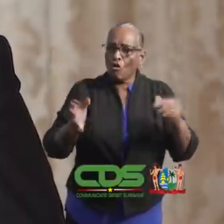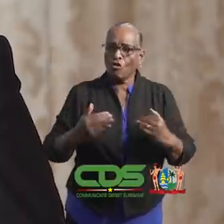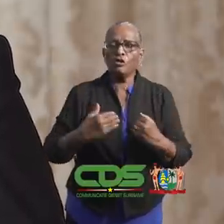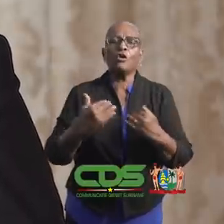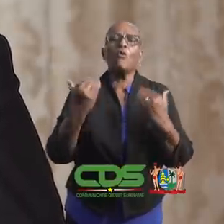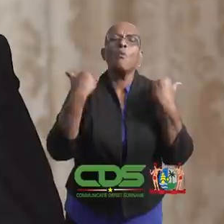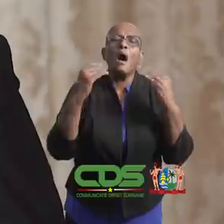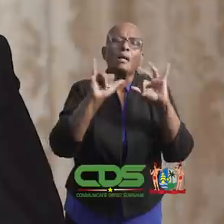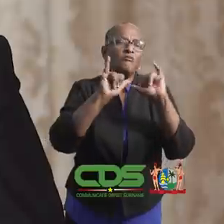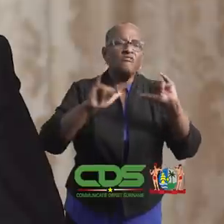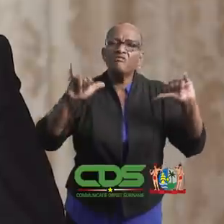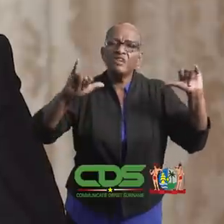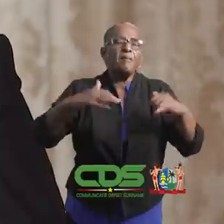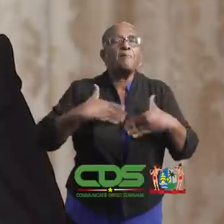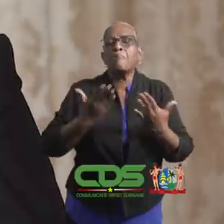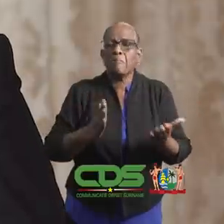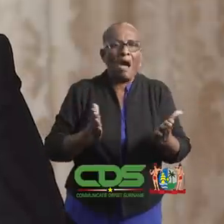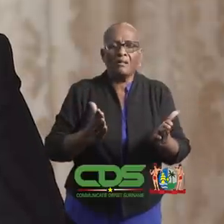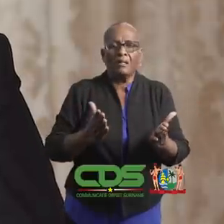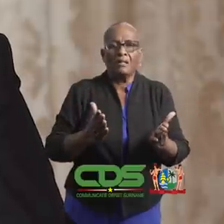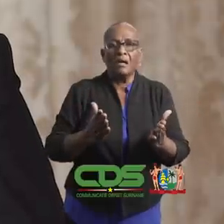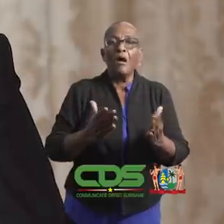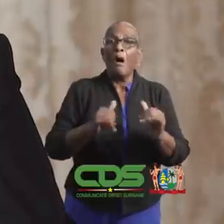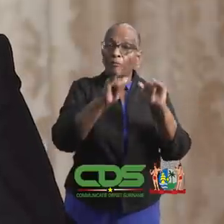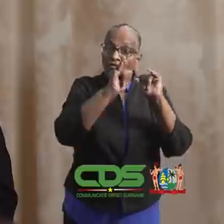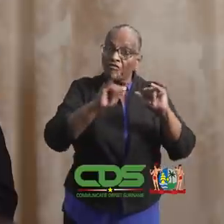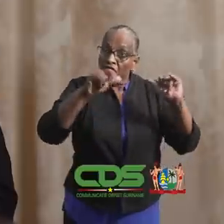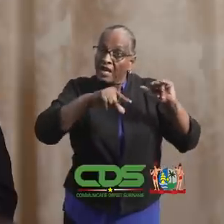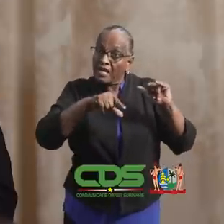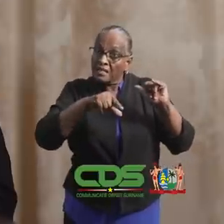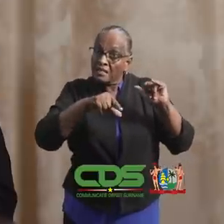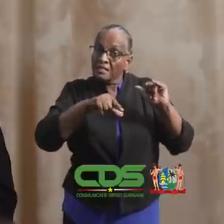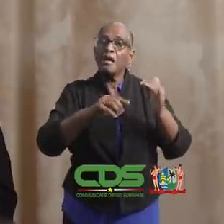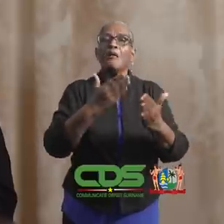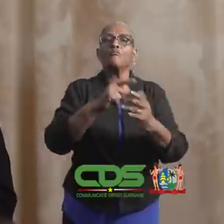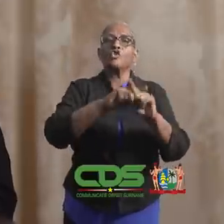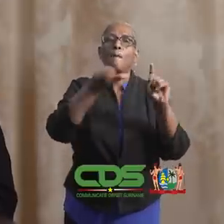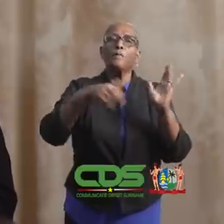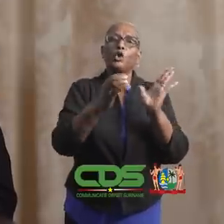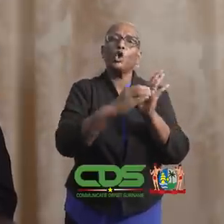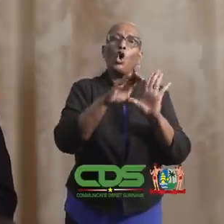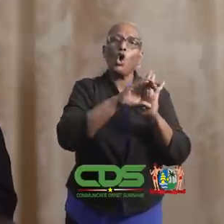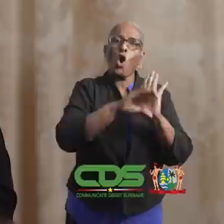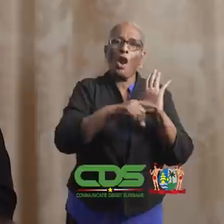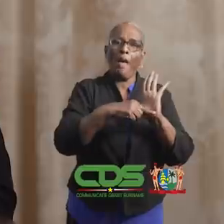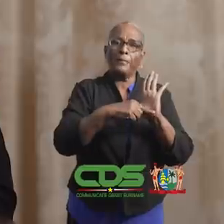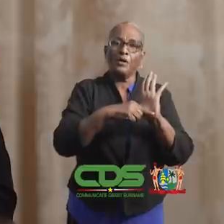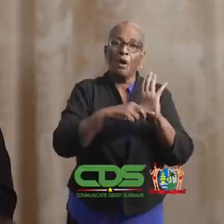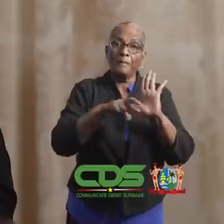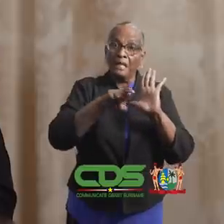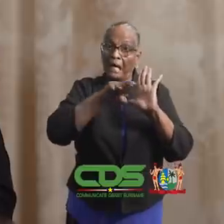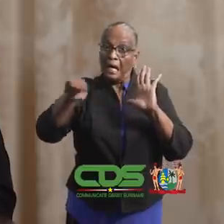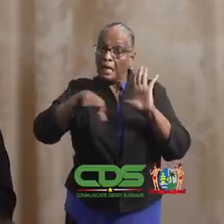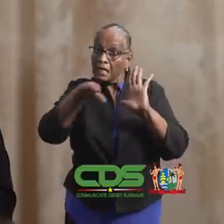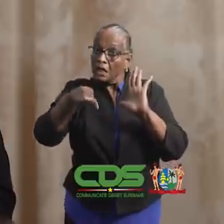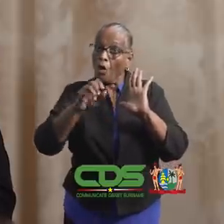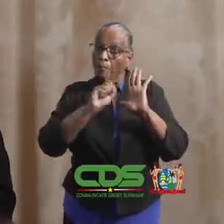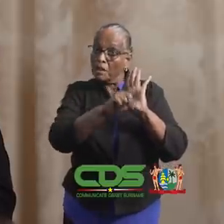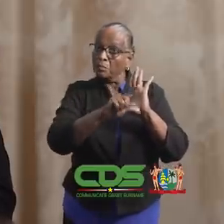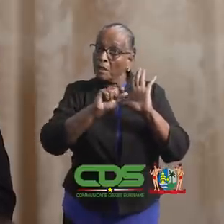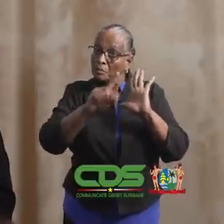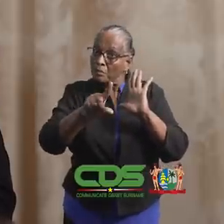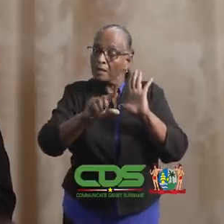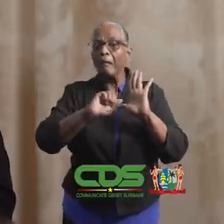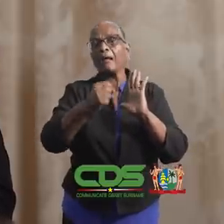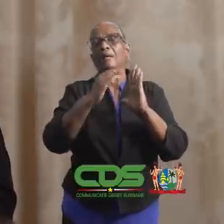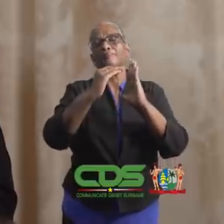geen feesten toestaan. Voor elk evenement moet er een protocol zijn waardoor het risico op besmettingen zoveel als mogelijk kan